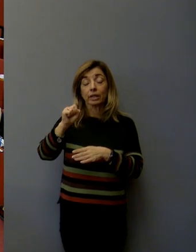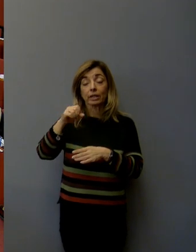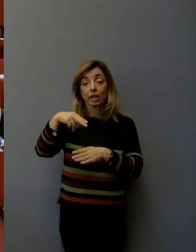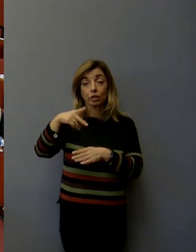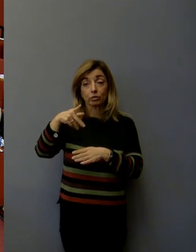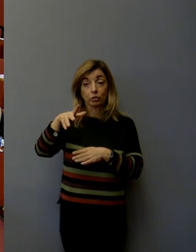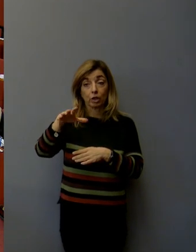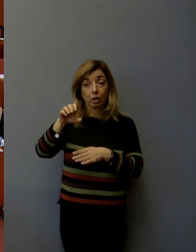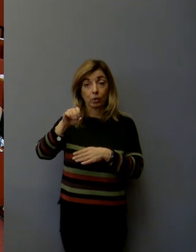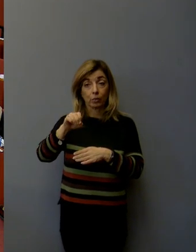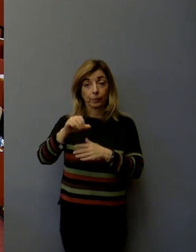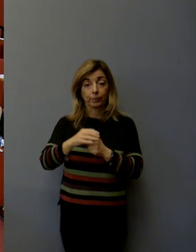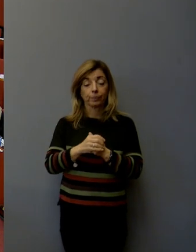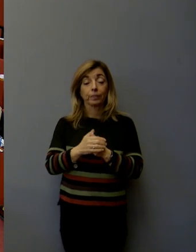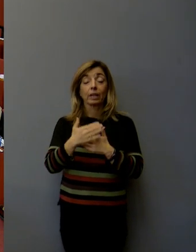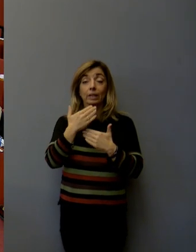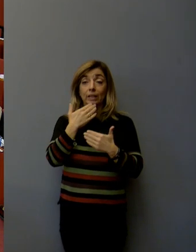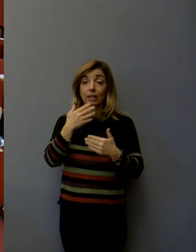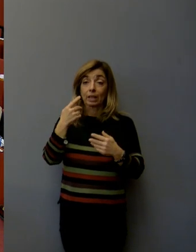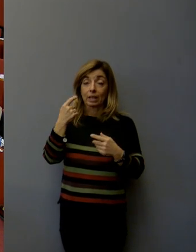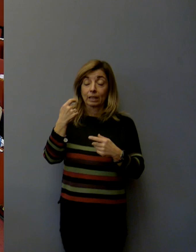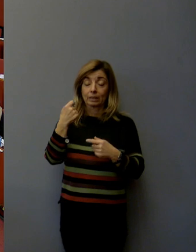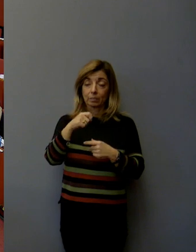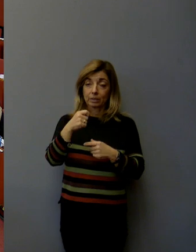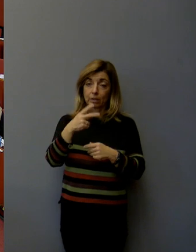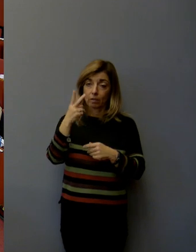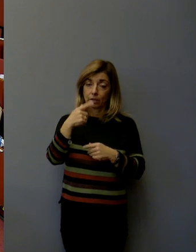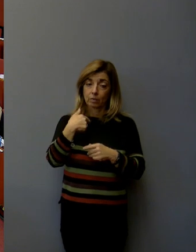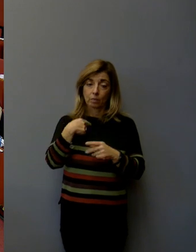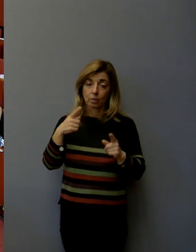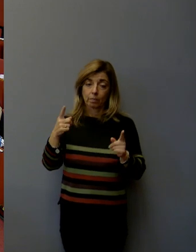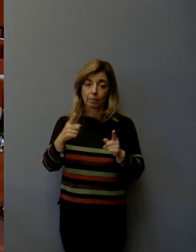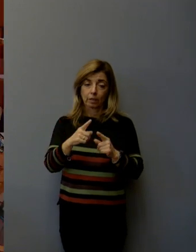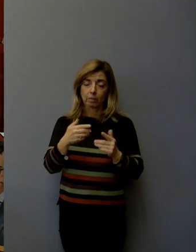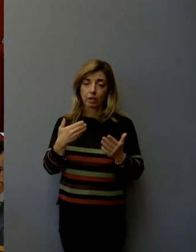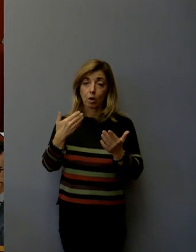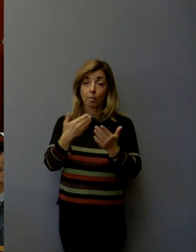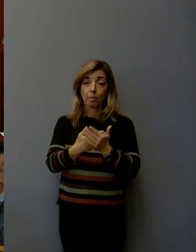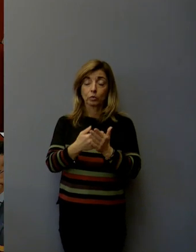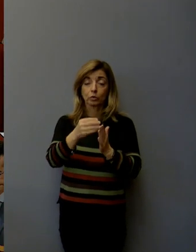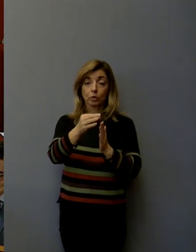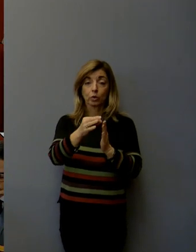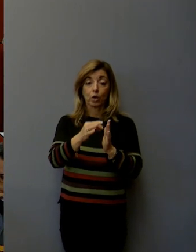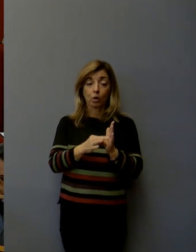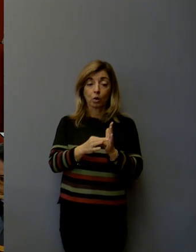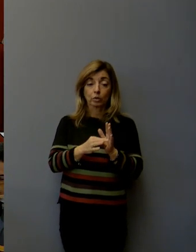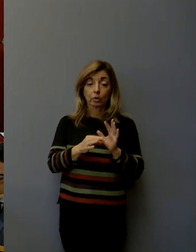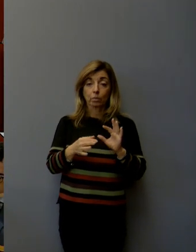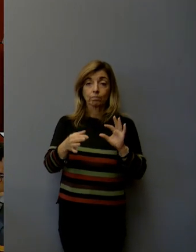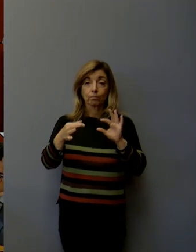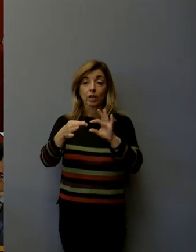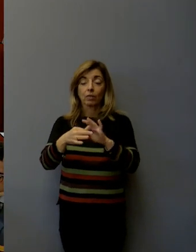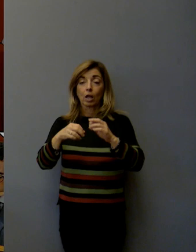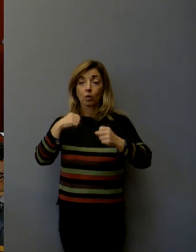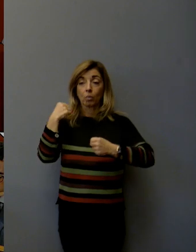presidente ma onestamente sarò molto breve perché questa formazione d'ordine è legata all'atteggiamento che va tenuto in